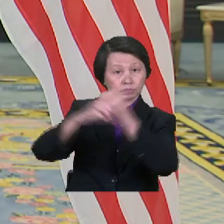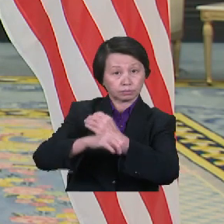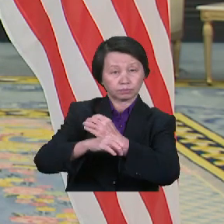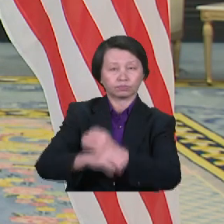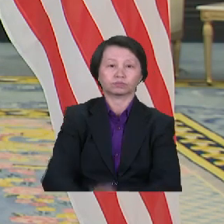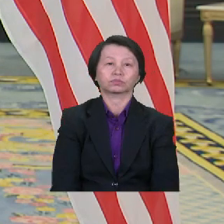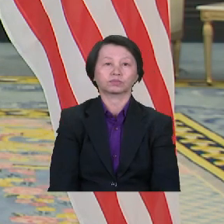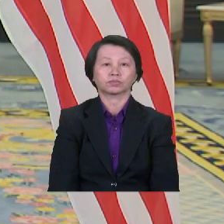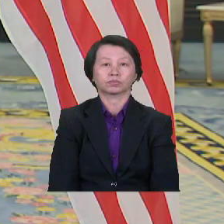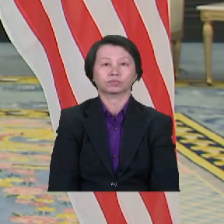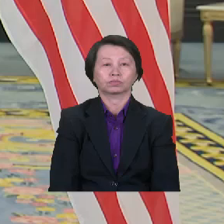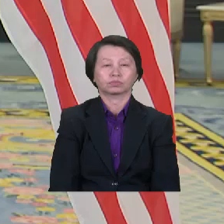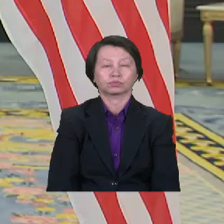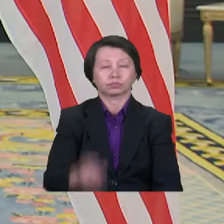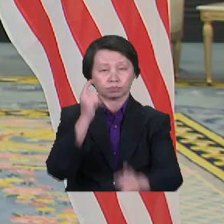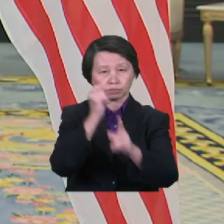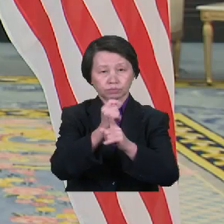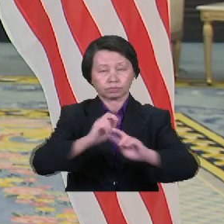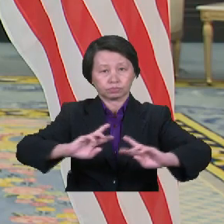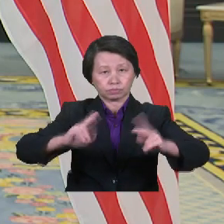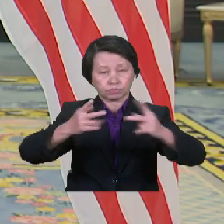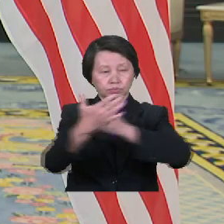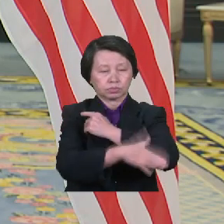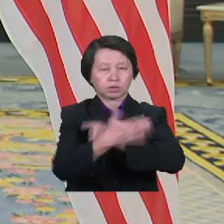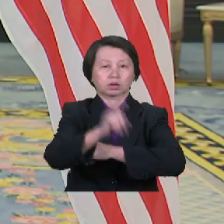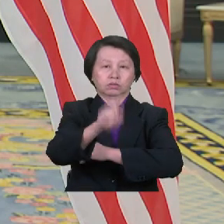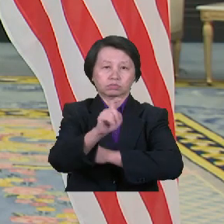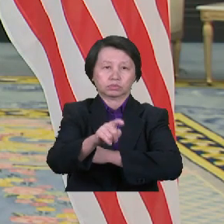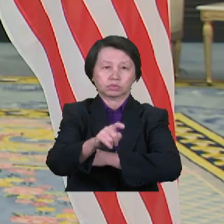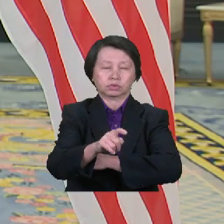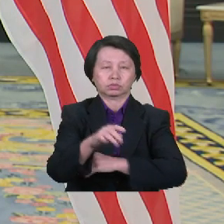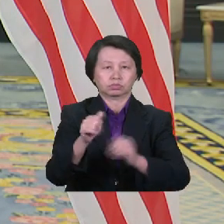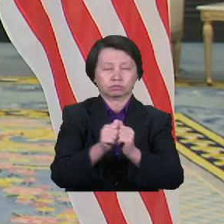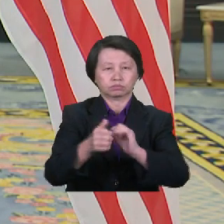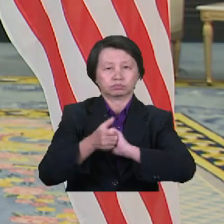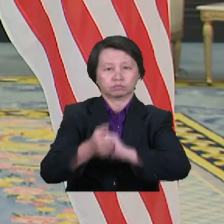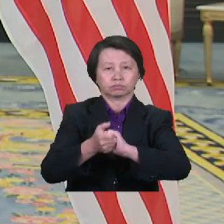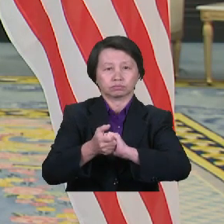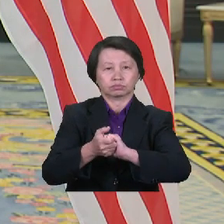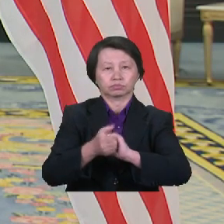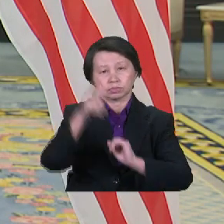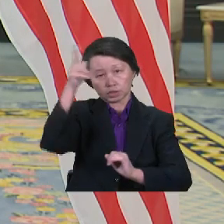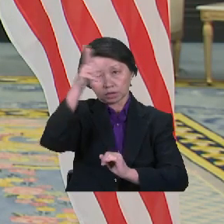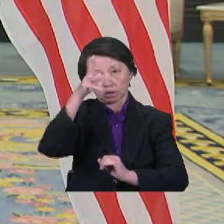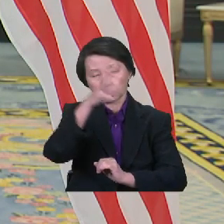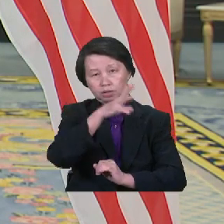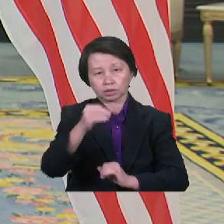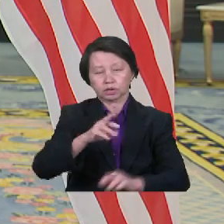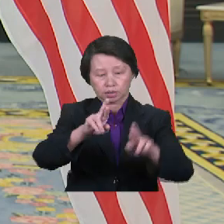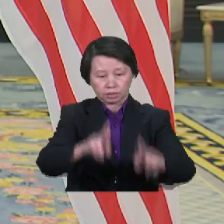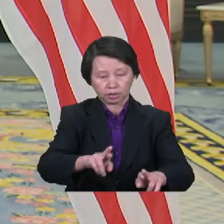cabaran natijahnya pemilihan negara memerlukan simbiosis yang erat antara kerajaan dan rakyat